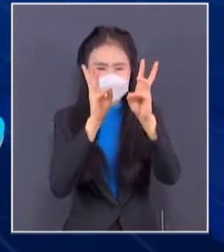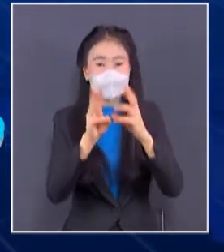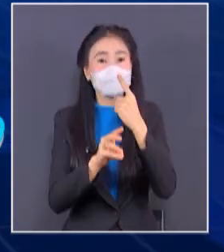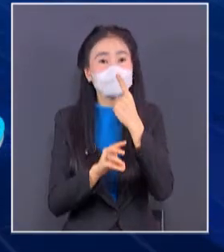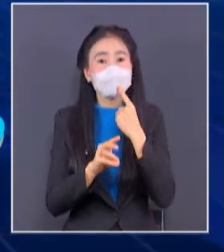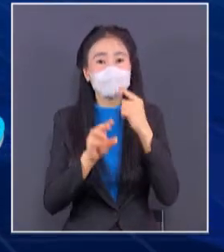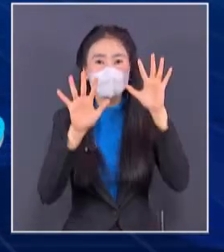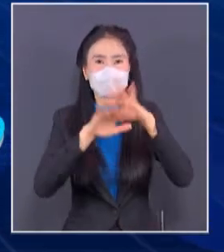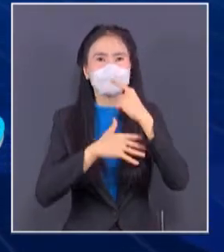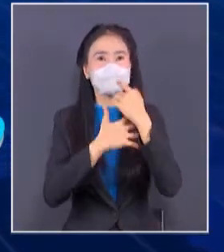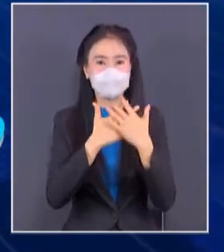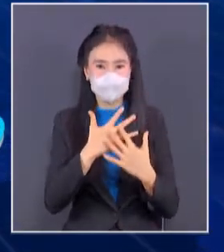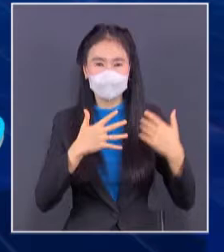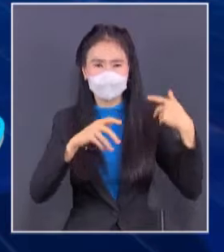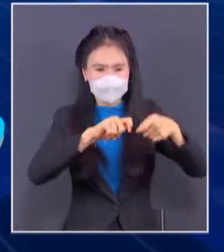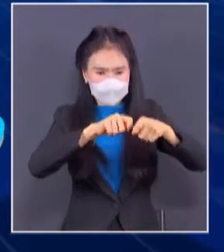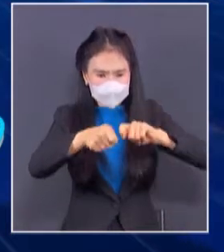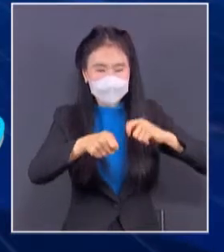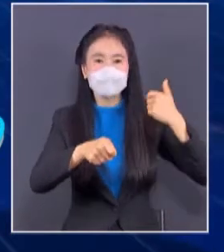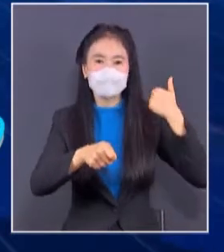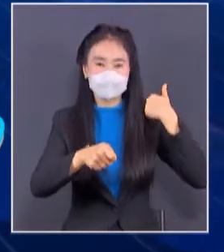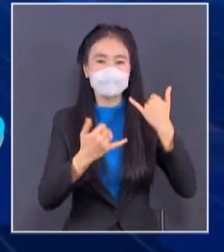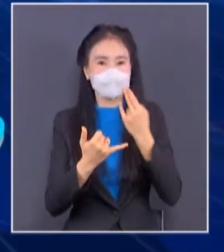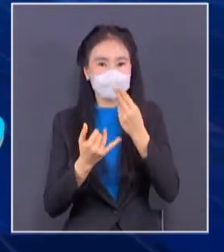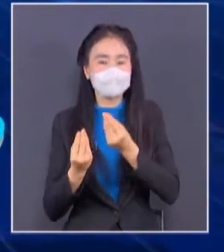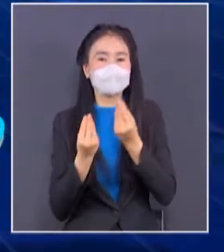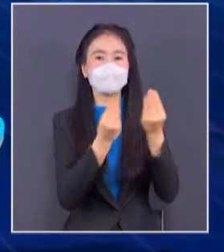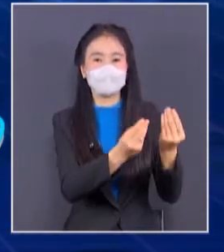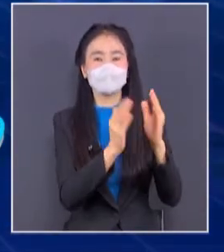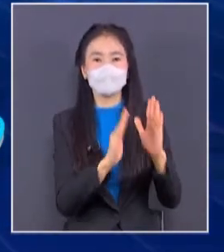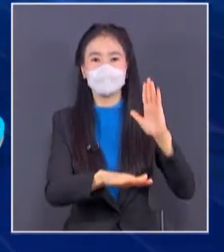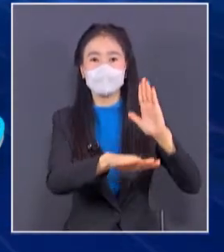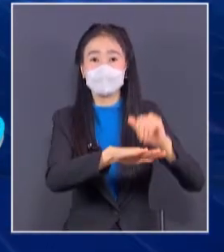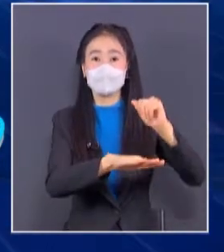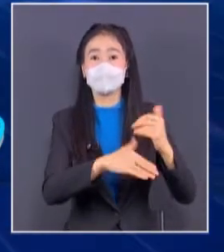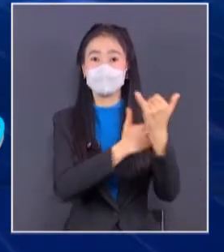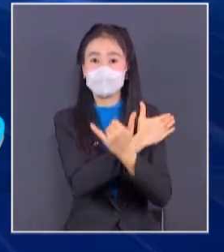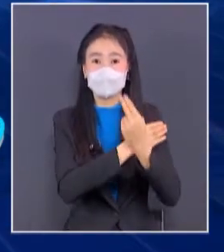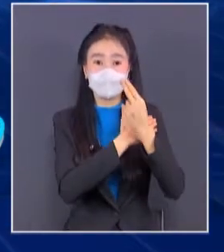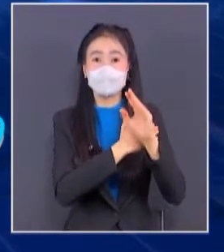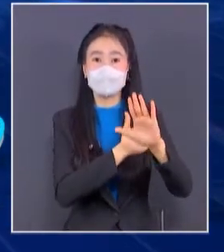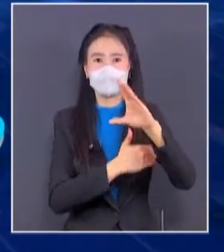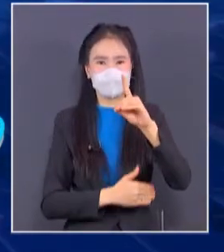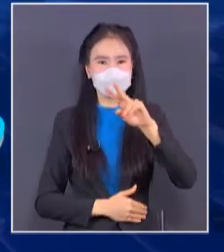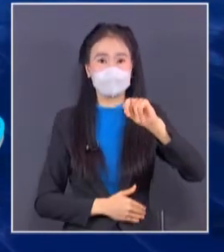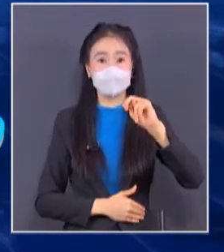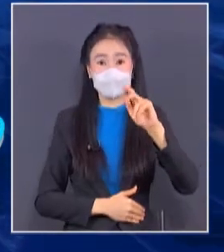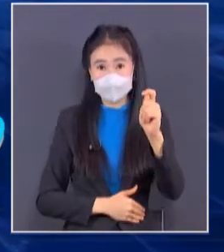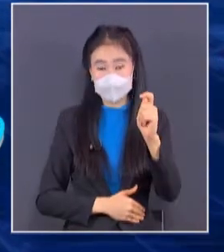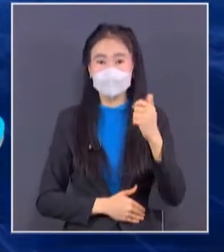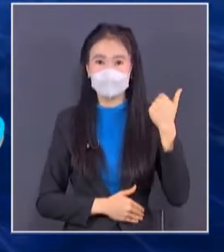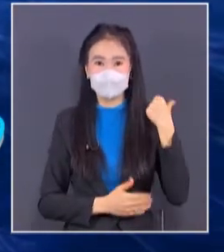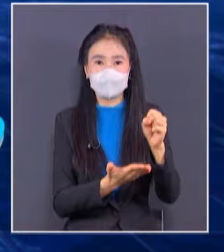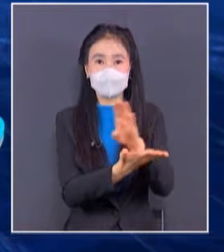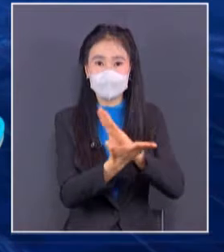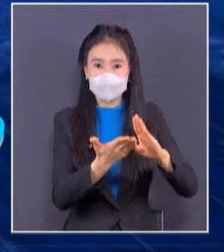ดแล้วก็มีรอยฉีกขาดก็เลยส่งไปให้หน่วยงานผู้เชี่ยวชาญเนี่ยได้ช่วยตรวจสอบ DNA นะครับก็ประกอบไปด้วยสถ